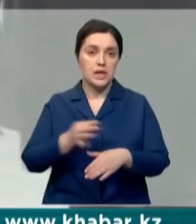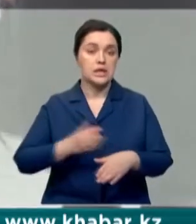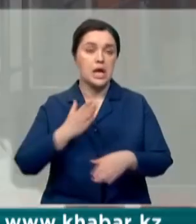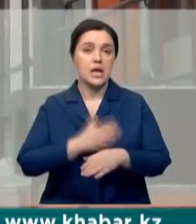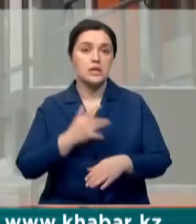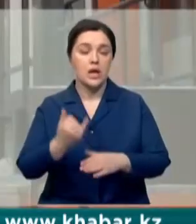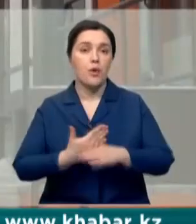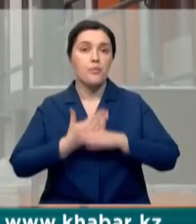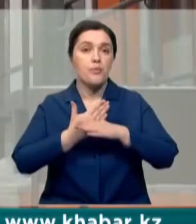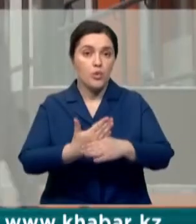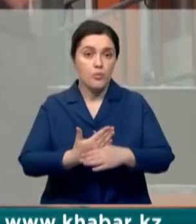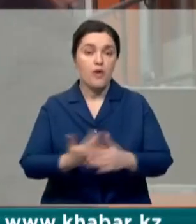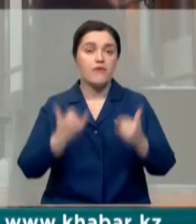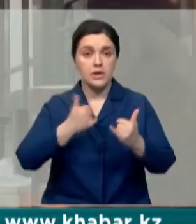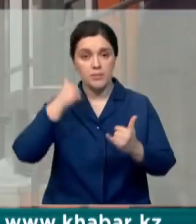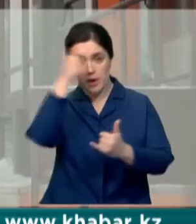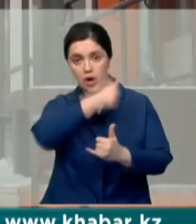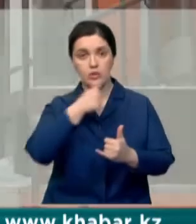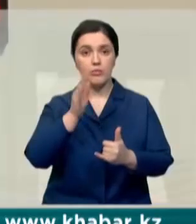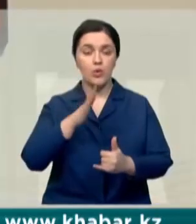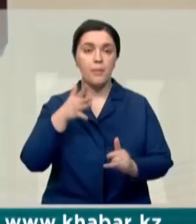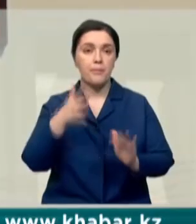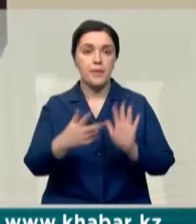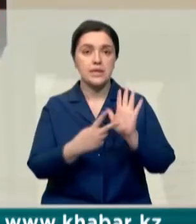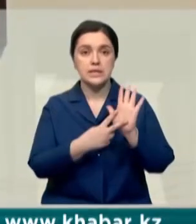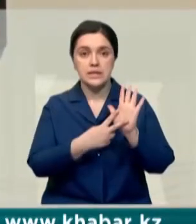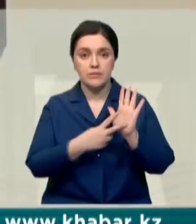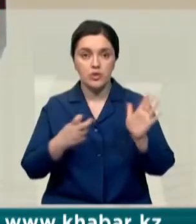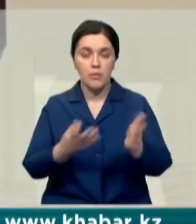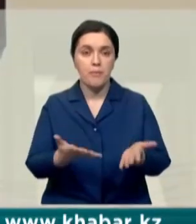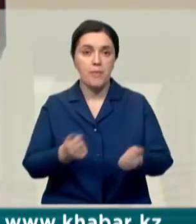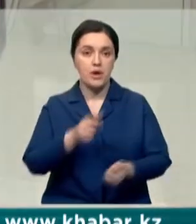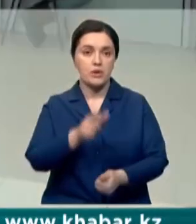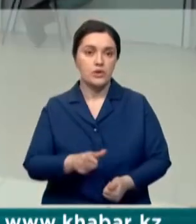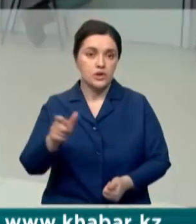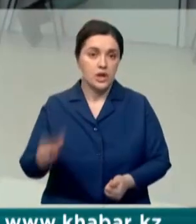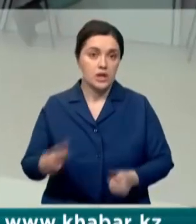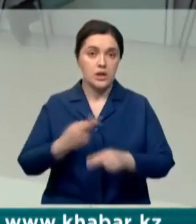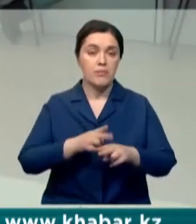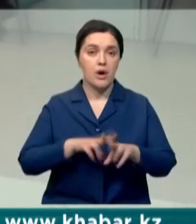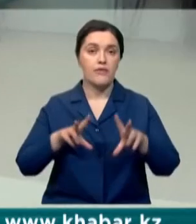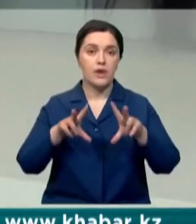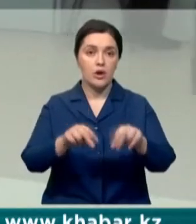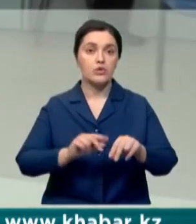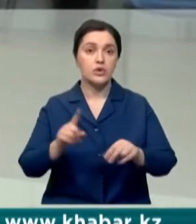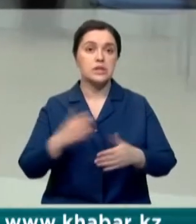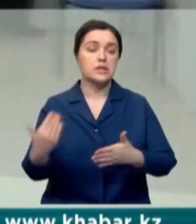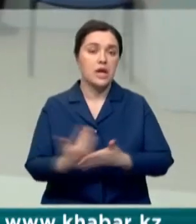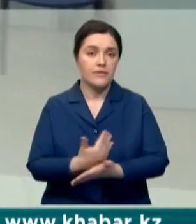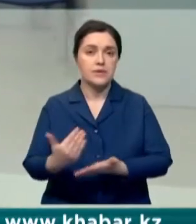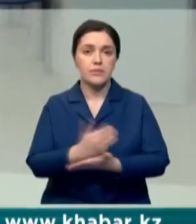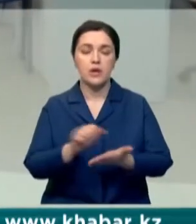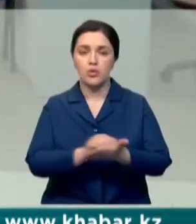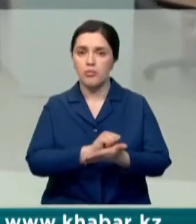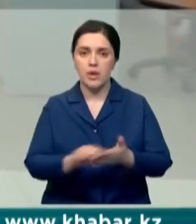соцзащиты говорят, поддержкой государства в этом году будут охвачены 5700 получателей. При этом в ведомстве уверяют, что